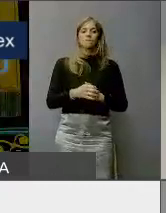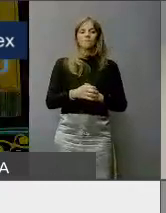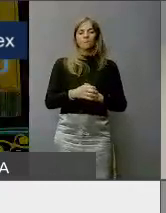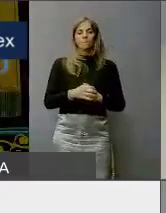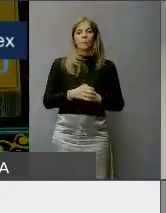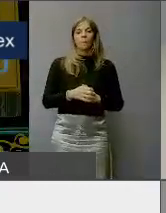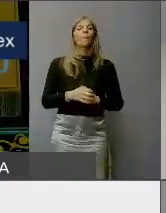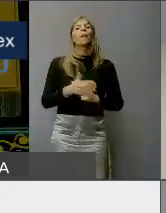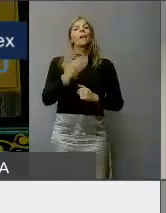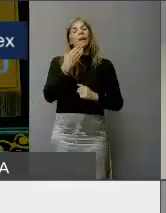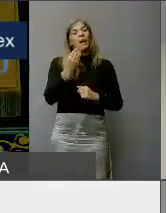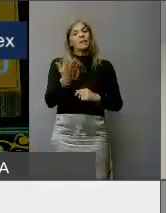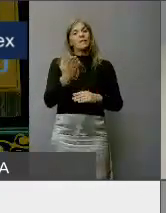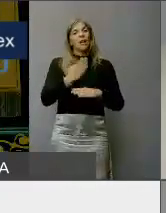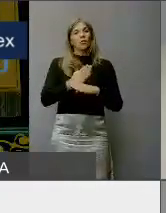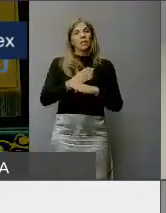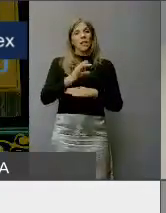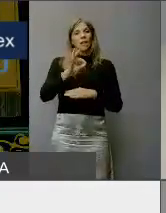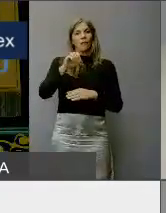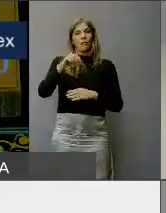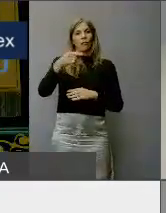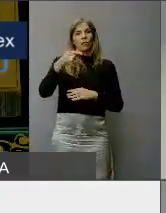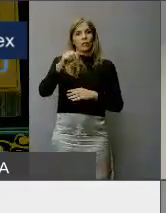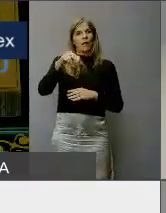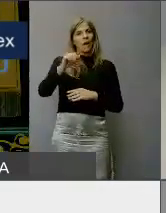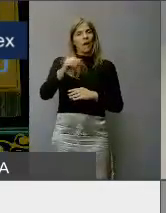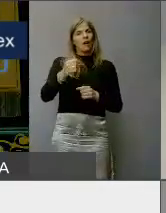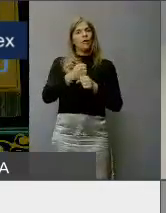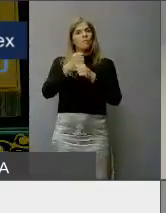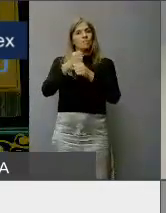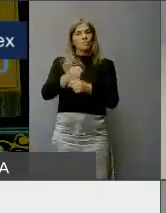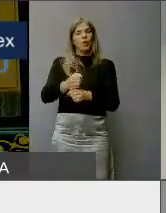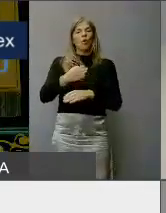grazie consigliera fontana consigliere mar